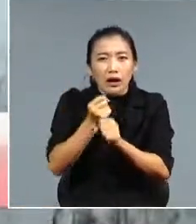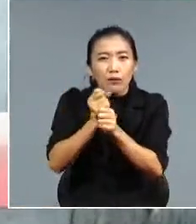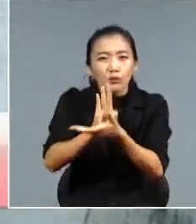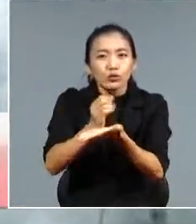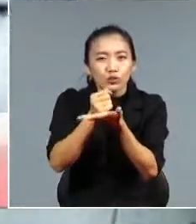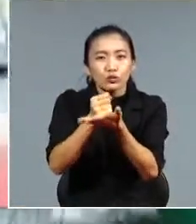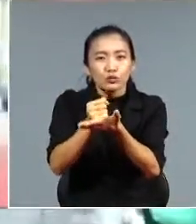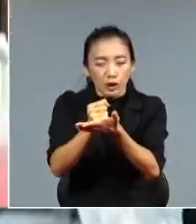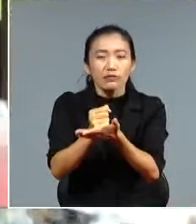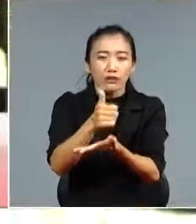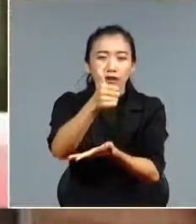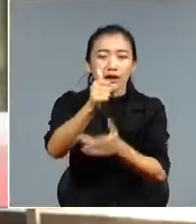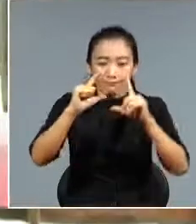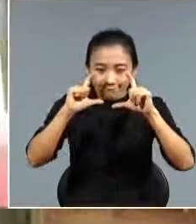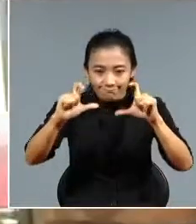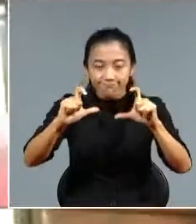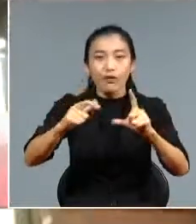ก็คนละเล็กละน้อยนะฮะ